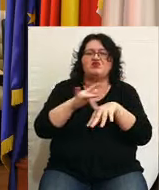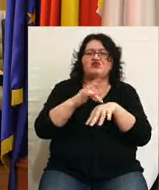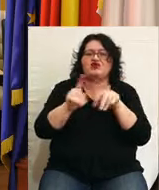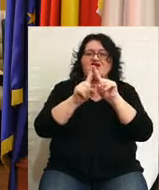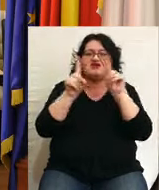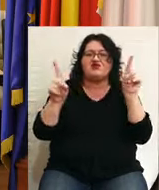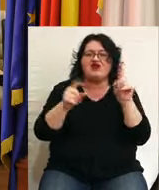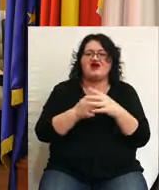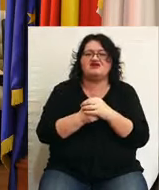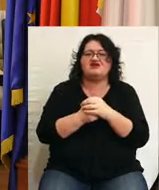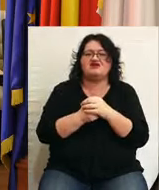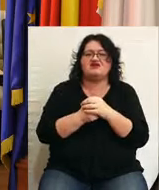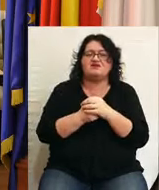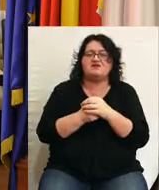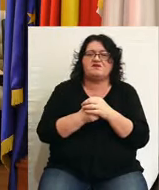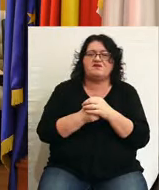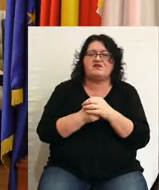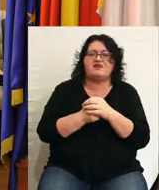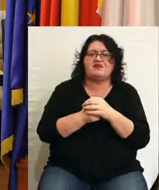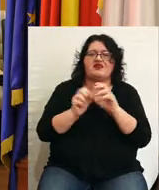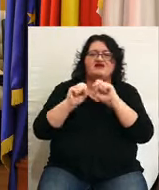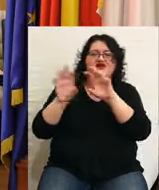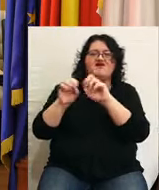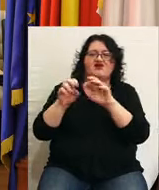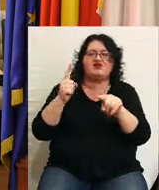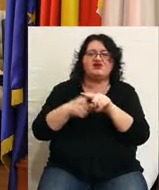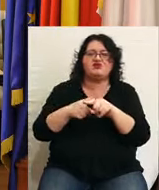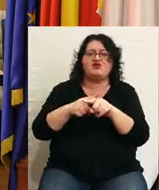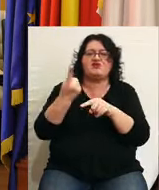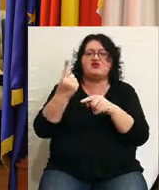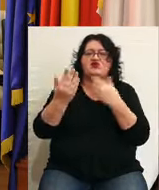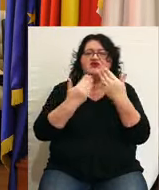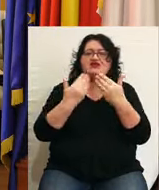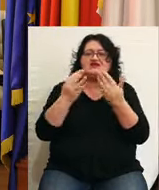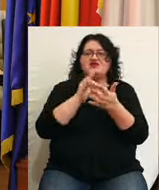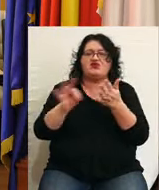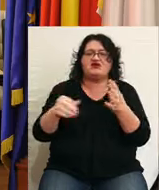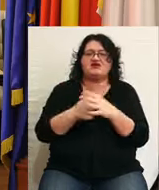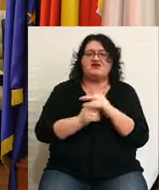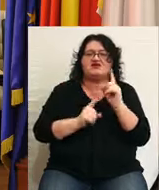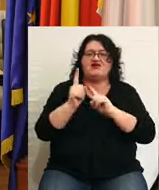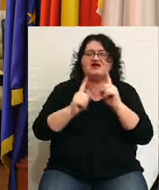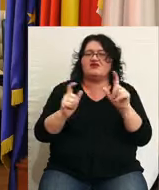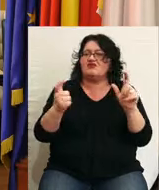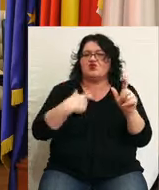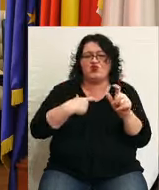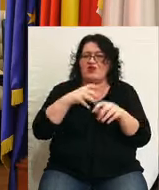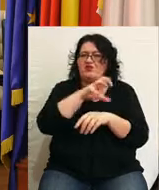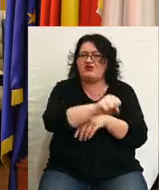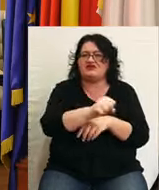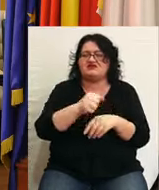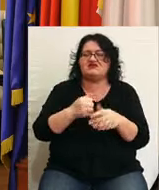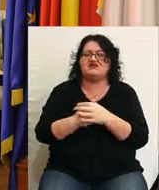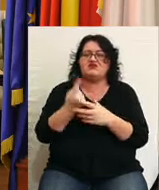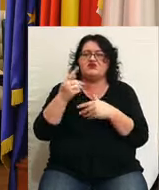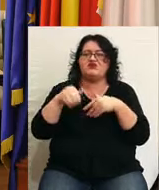dimineață să-l informez și pe domnul prim-ministru, dar nu am reușit să-l prind la